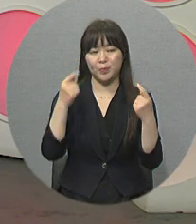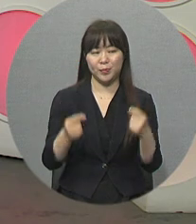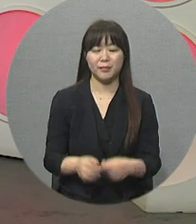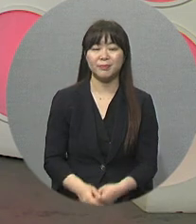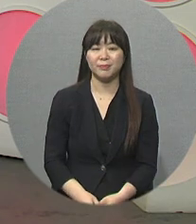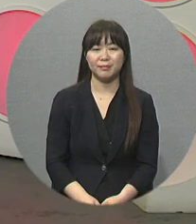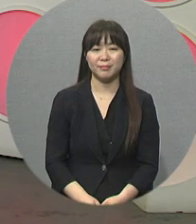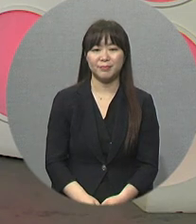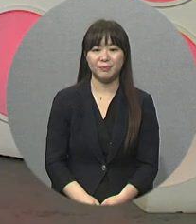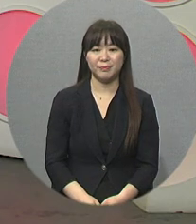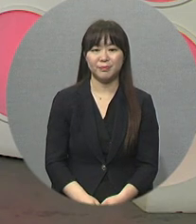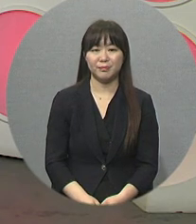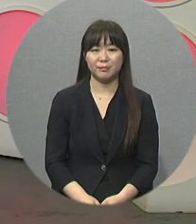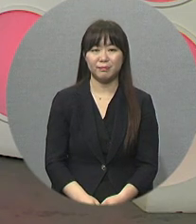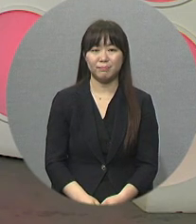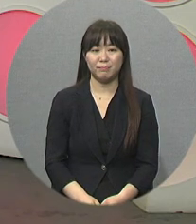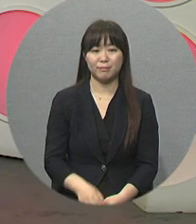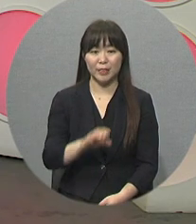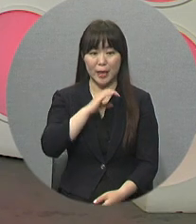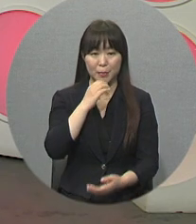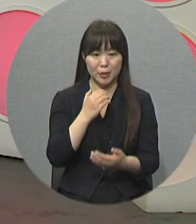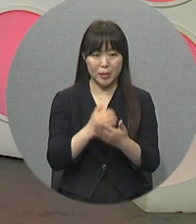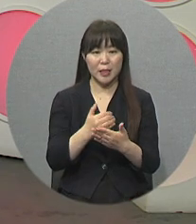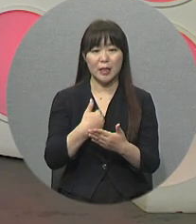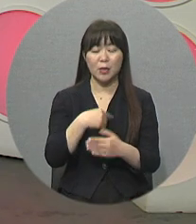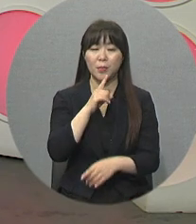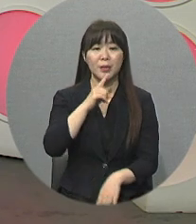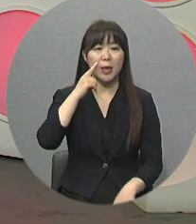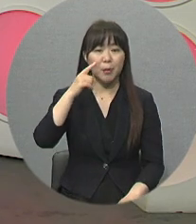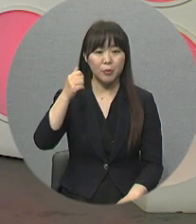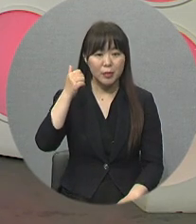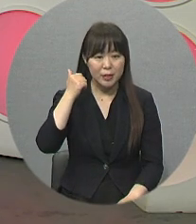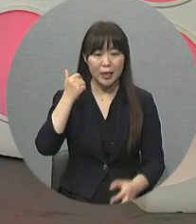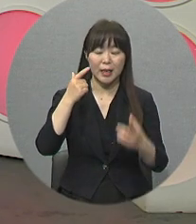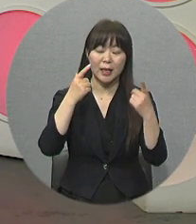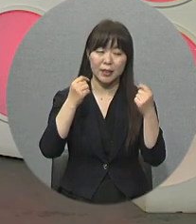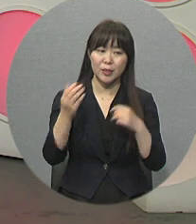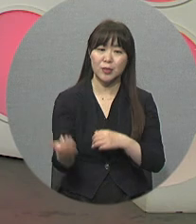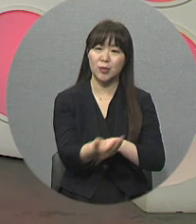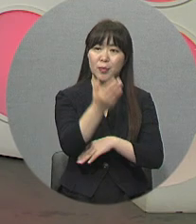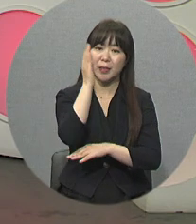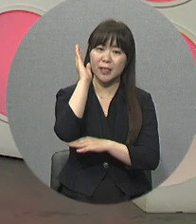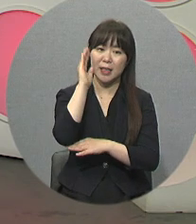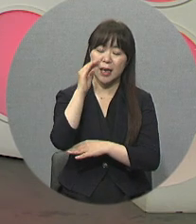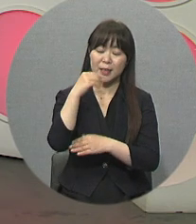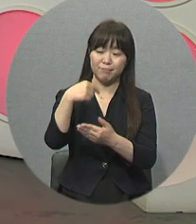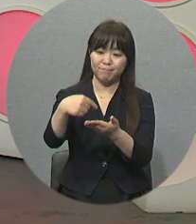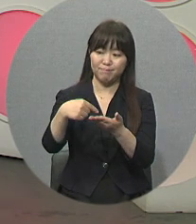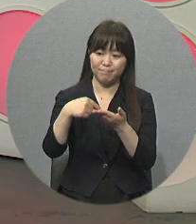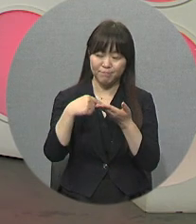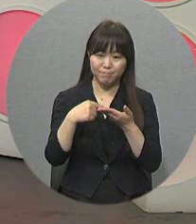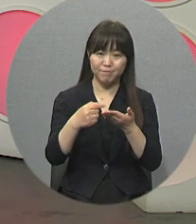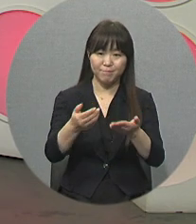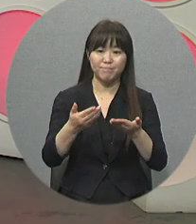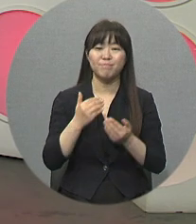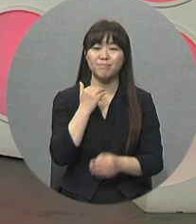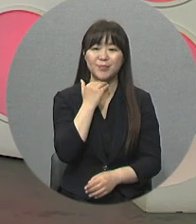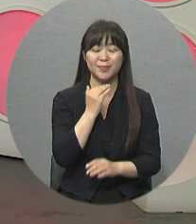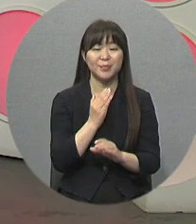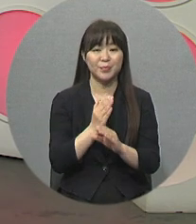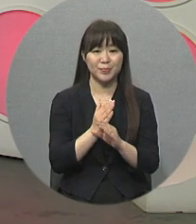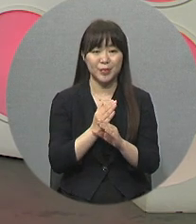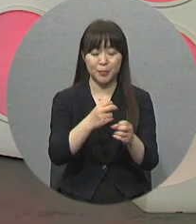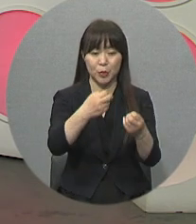네. 다 감동사연 나도 말 좀 합시다. 우리 시청자 여러분들의 사연 신청 받고 있습니다. 방송을